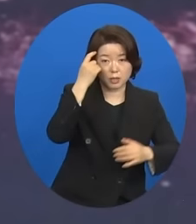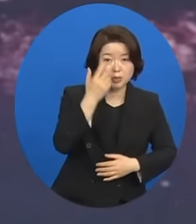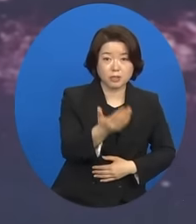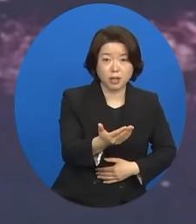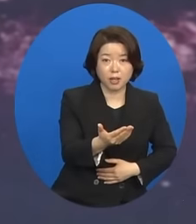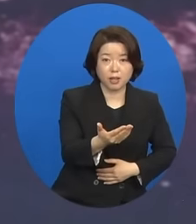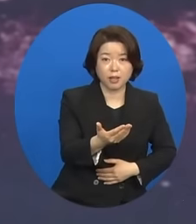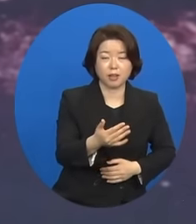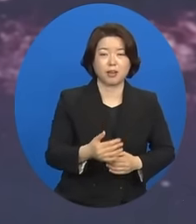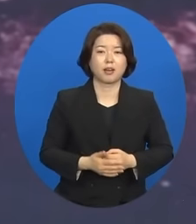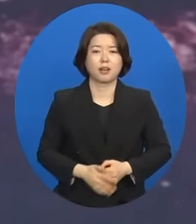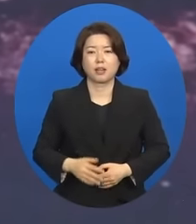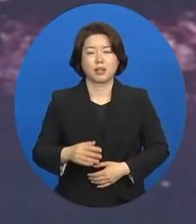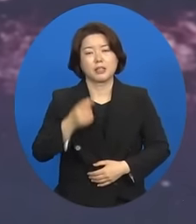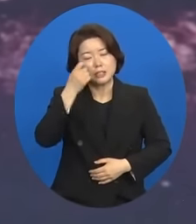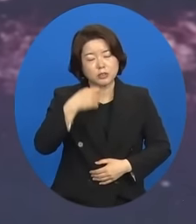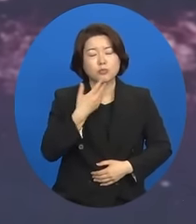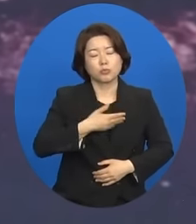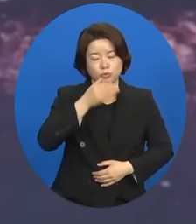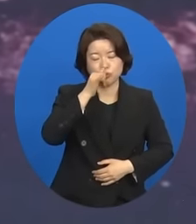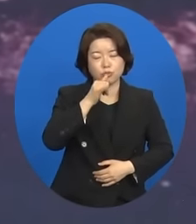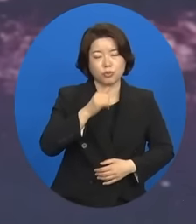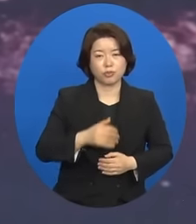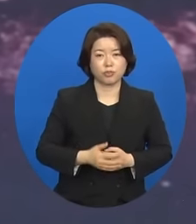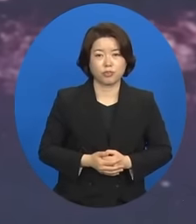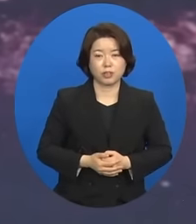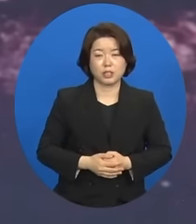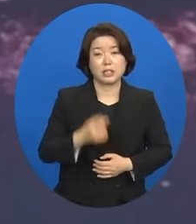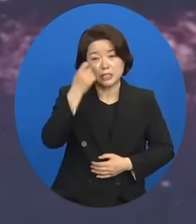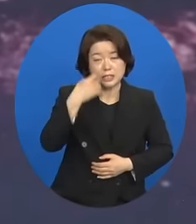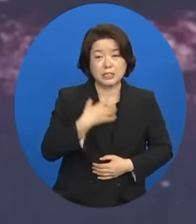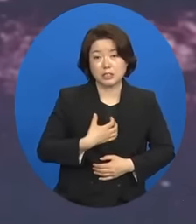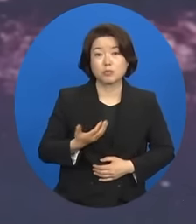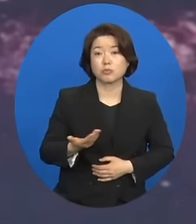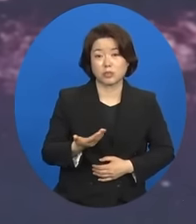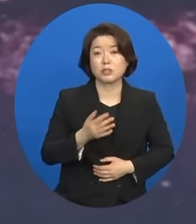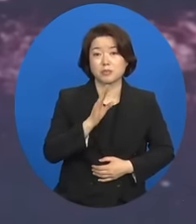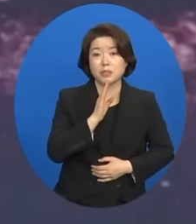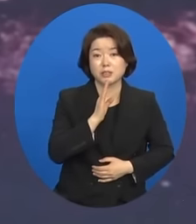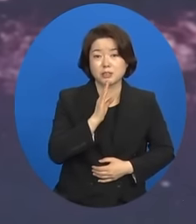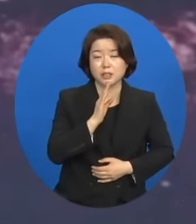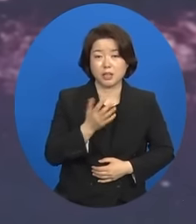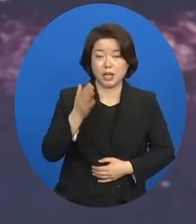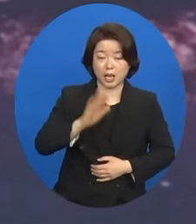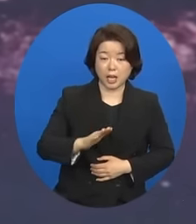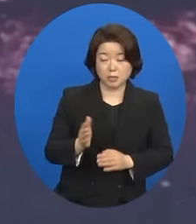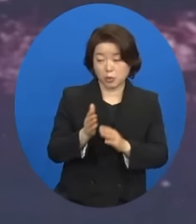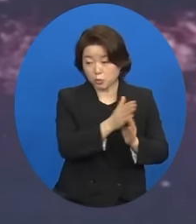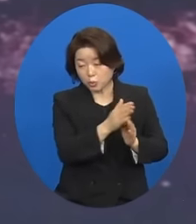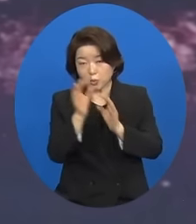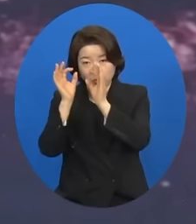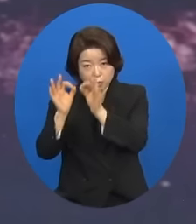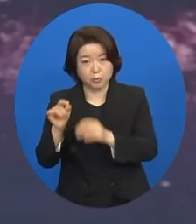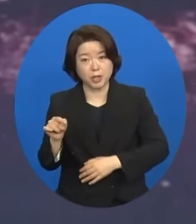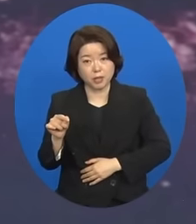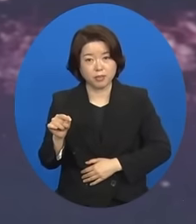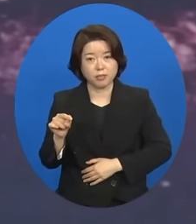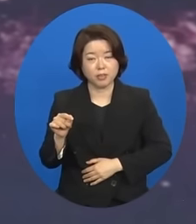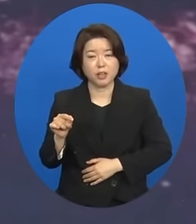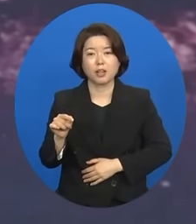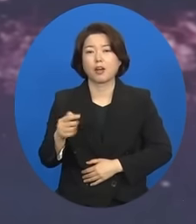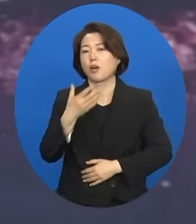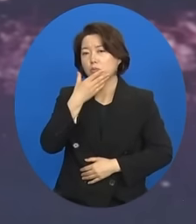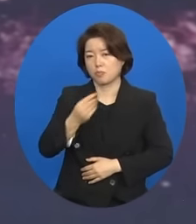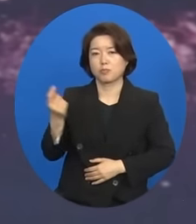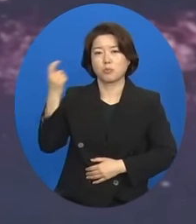계십니까 슬퍼할 수 있죠 그건 슬픈 일입니다 어떻게 보면 한편으로 근데 한편으로 보면 이거는 여러분